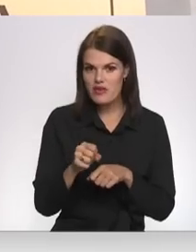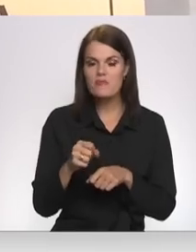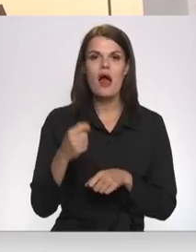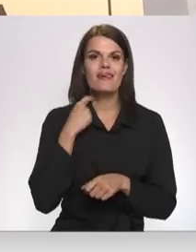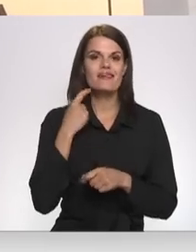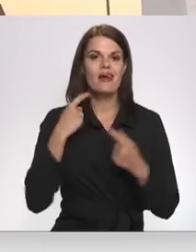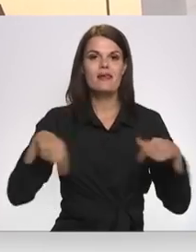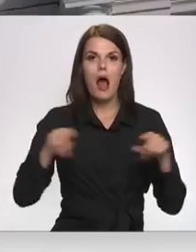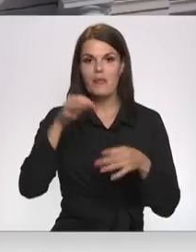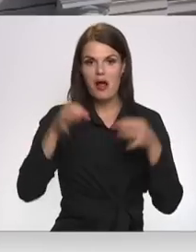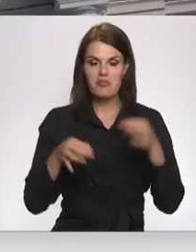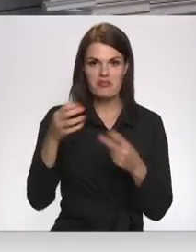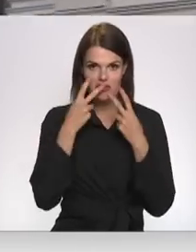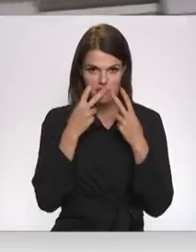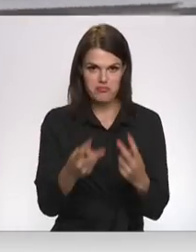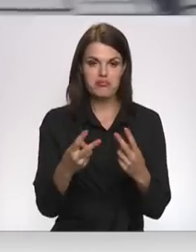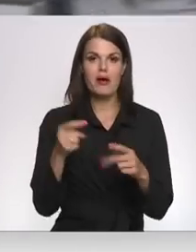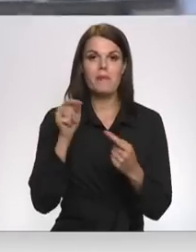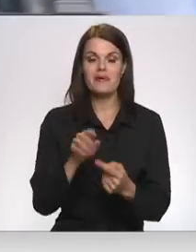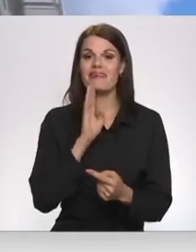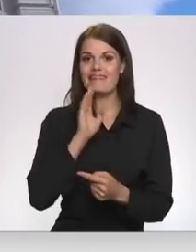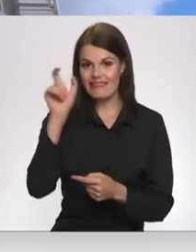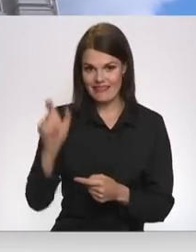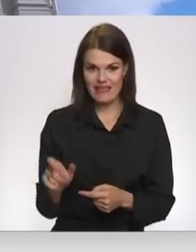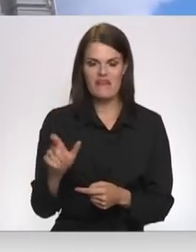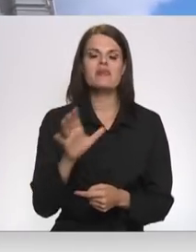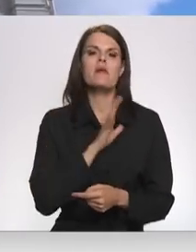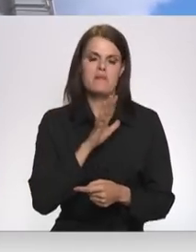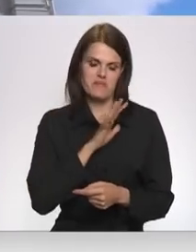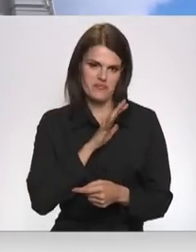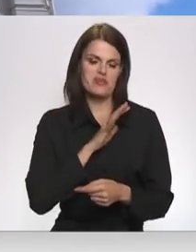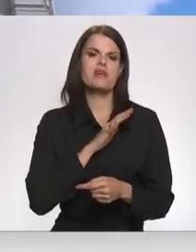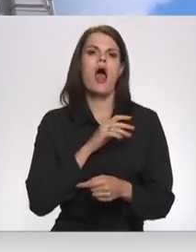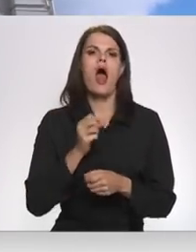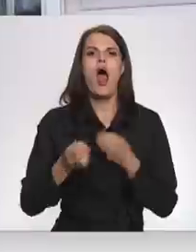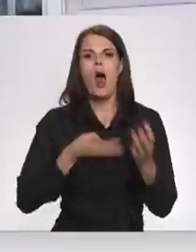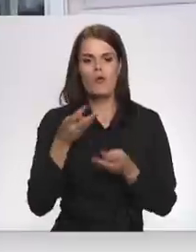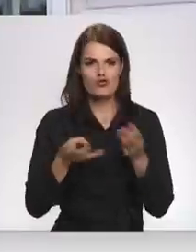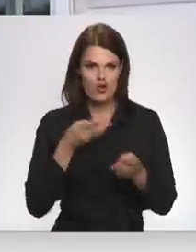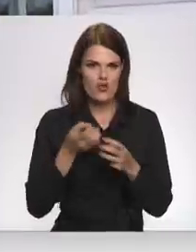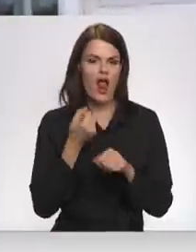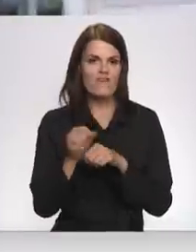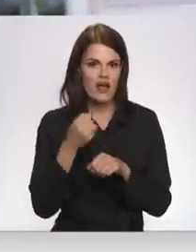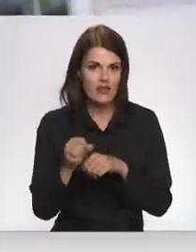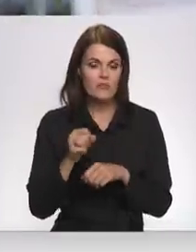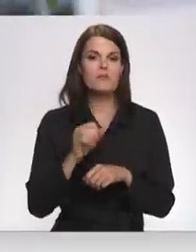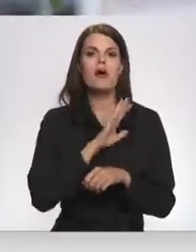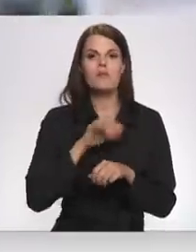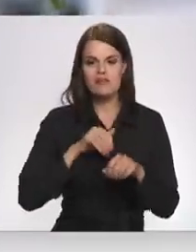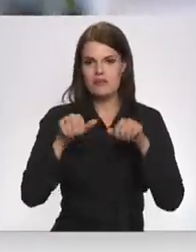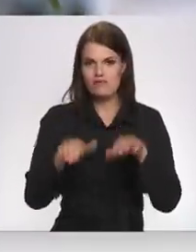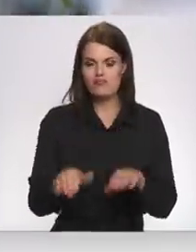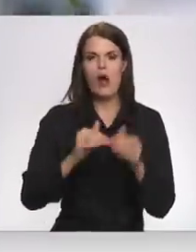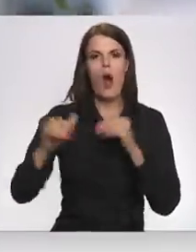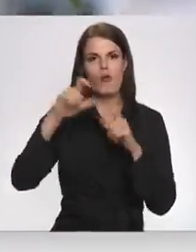apgabaltiesa šovasar spriedumā secinājusi, ka pret Purviņu īstenota nevienlīdzīga attieksme un mobings. Spriedumā arī lēmts, ka universitātei